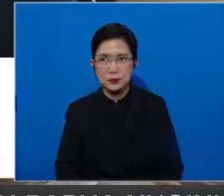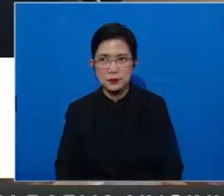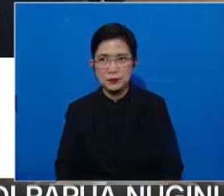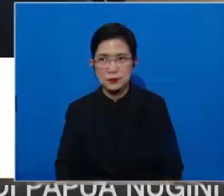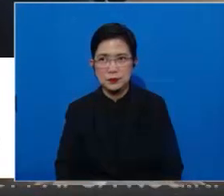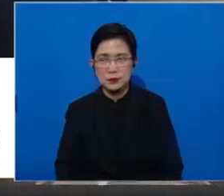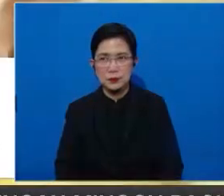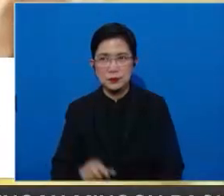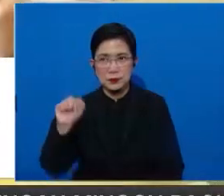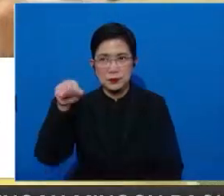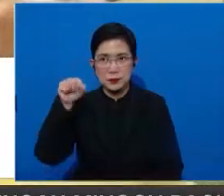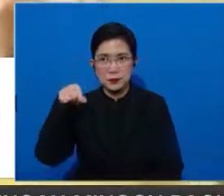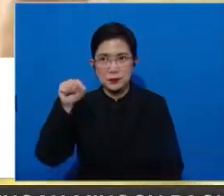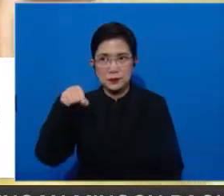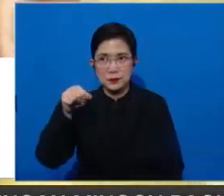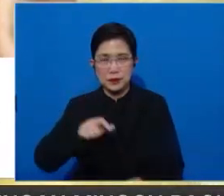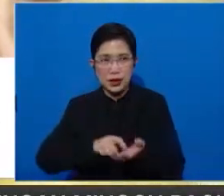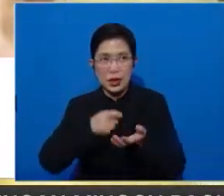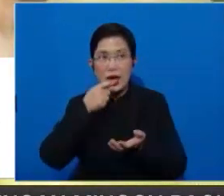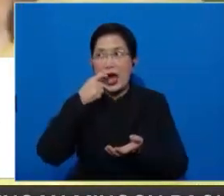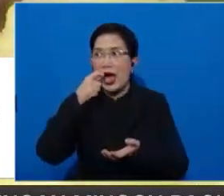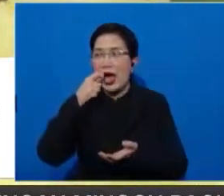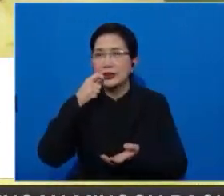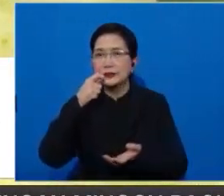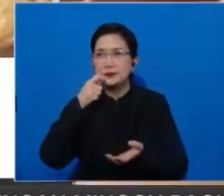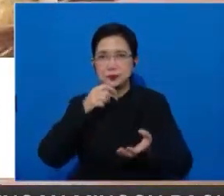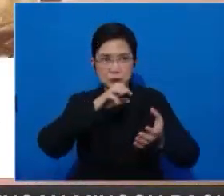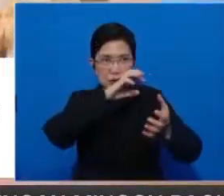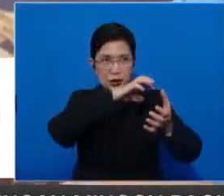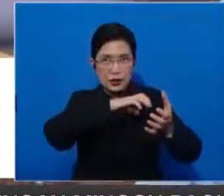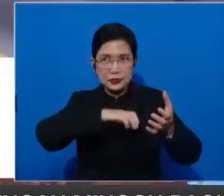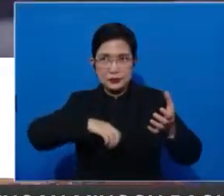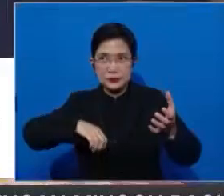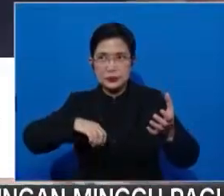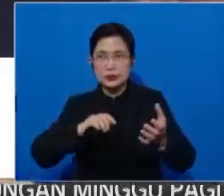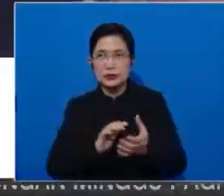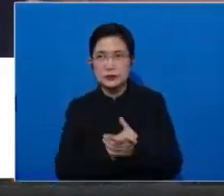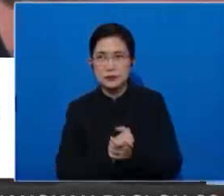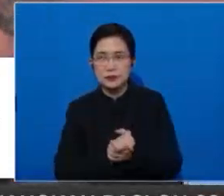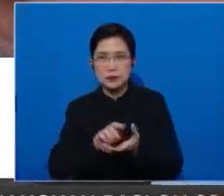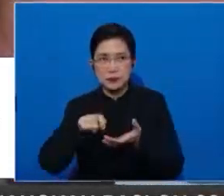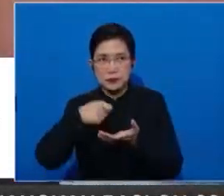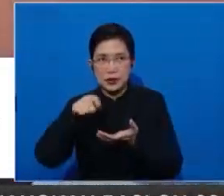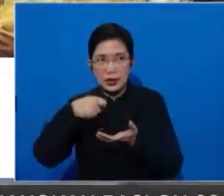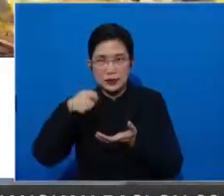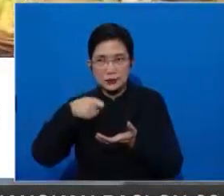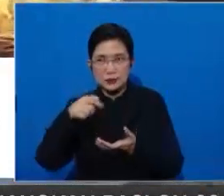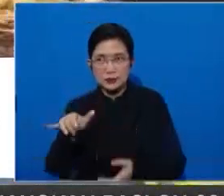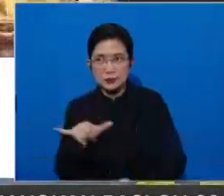Ya, teksturnya yang renyah dan sedikit asin membuat kudapan dari buah pepaya ini cocok disantap bersama dengan aneka